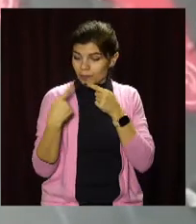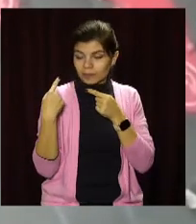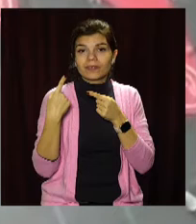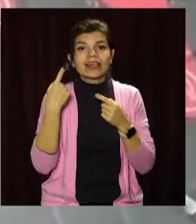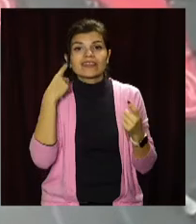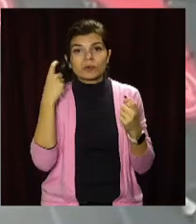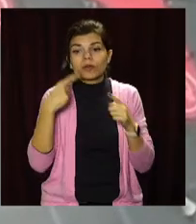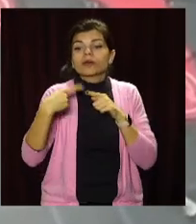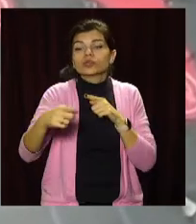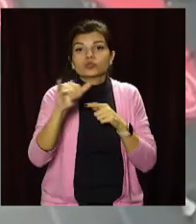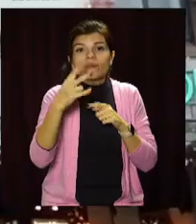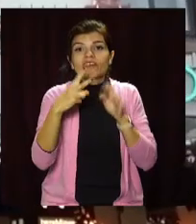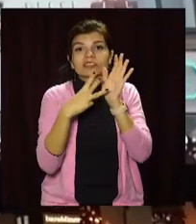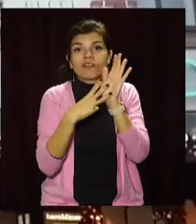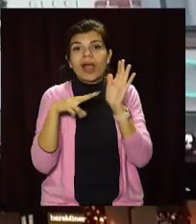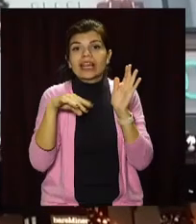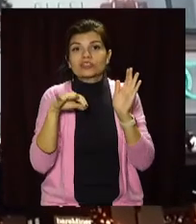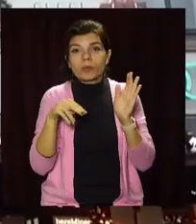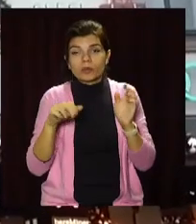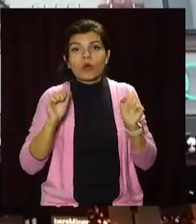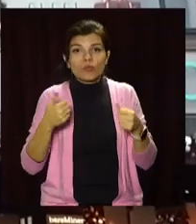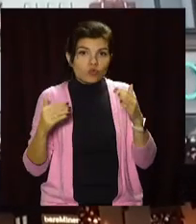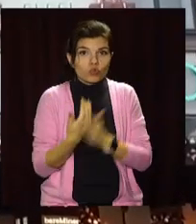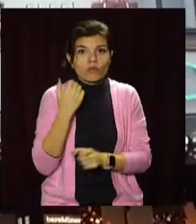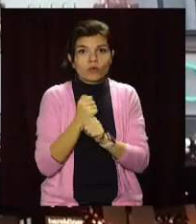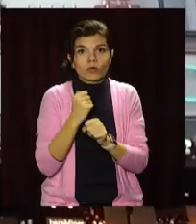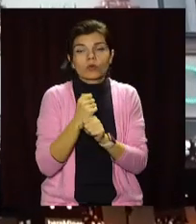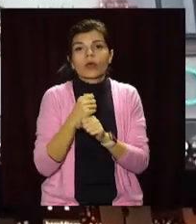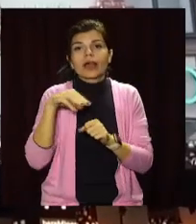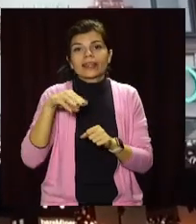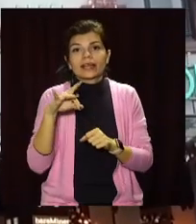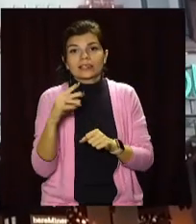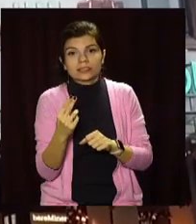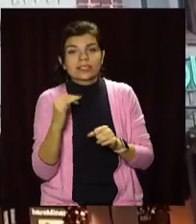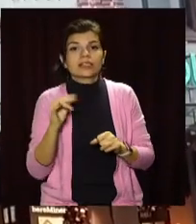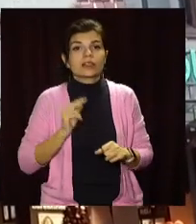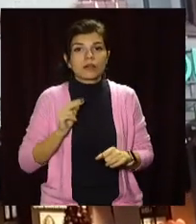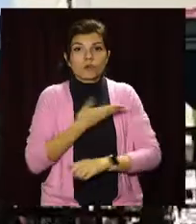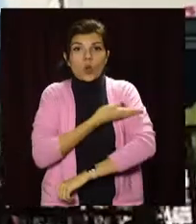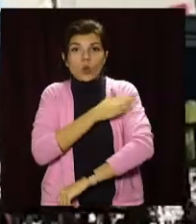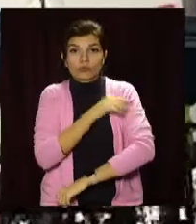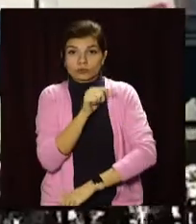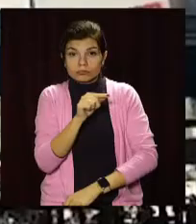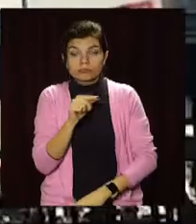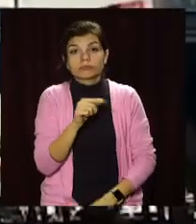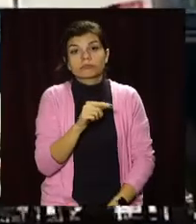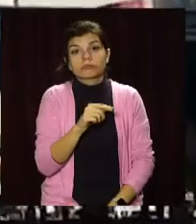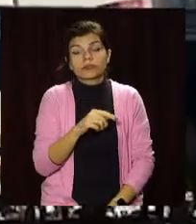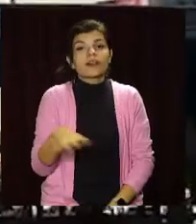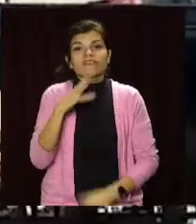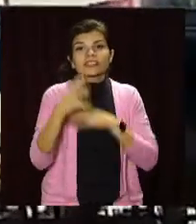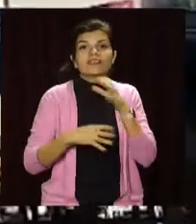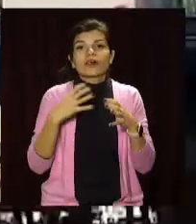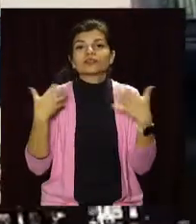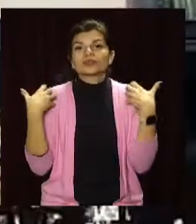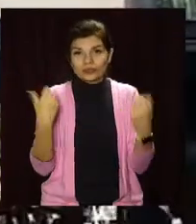інформацією, наступну суботу, 28 листопада, можуть поновити роботу також торгові центри та магазини в Польщі. Натомість Всесвітня